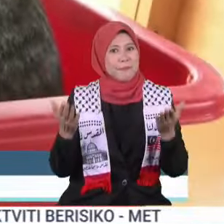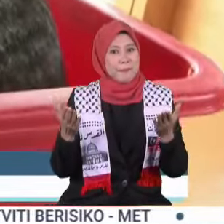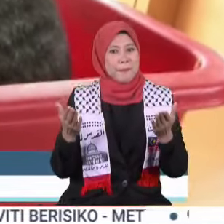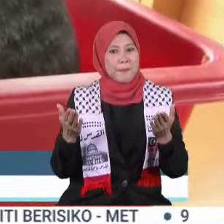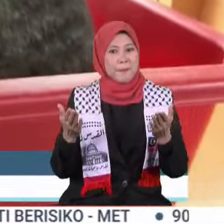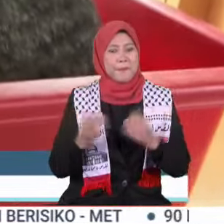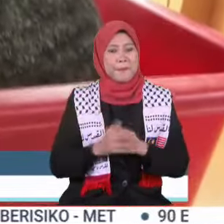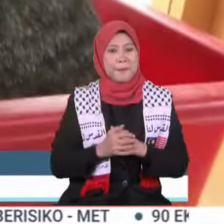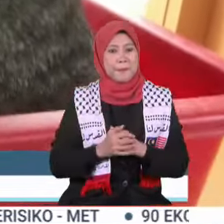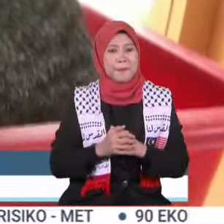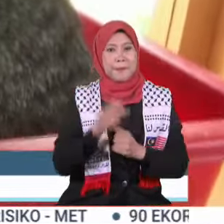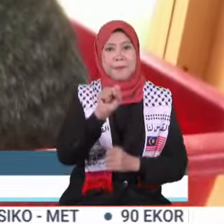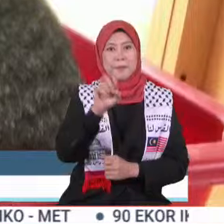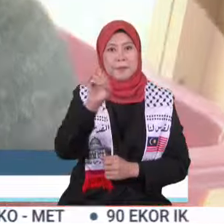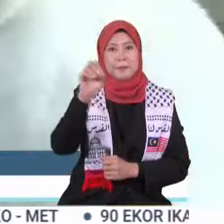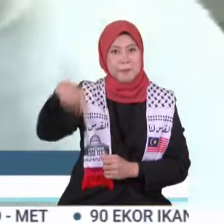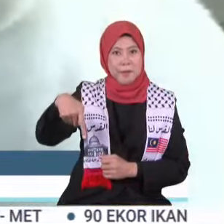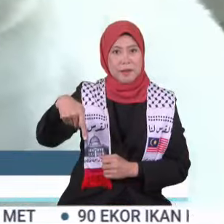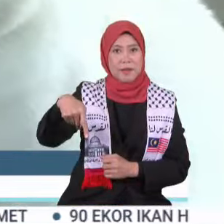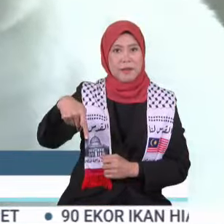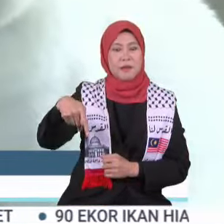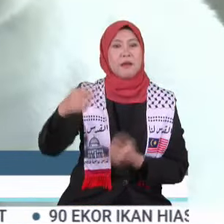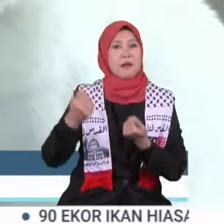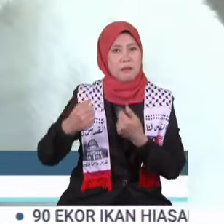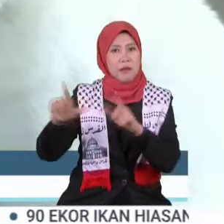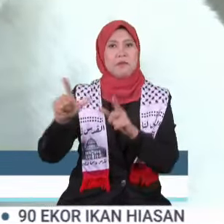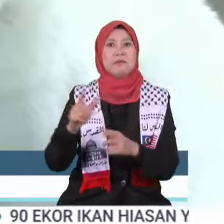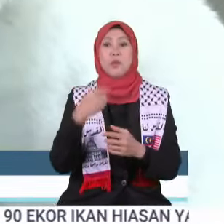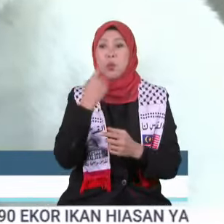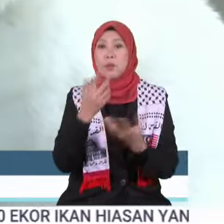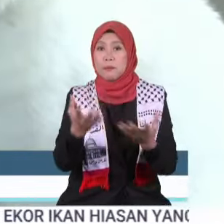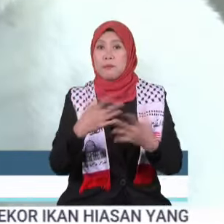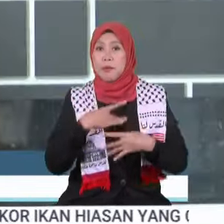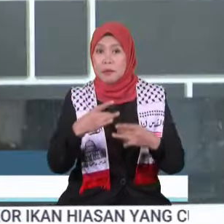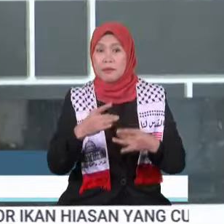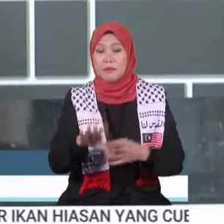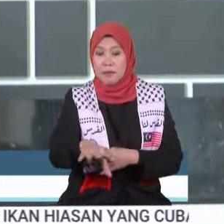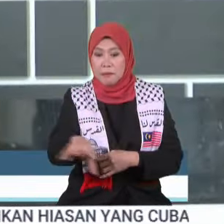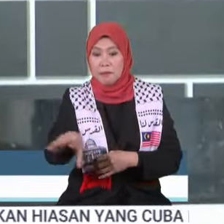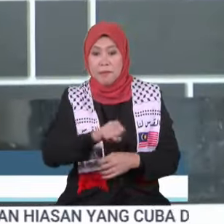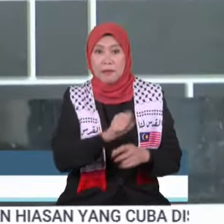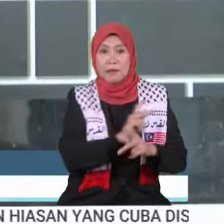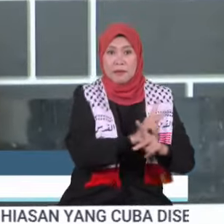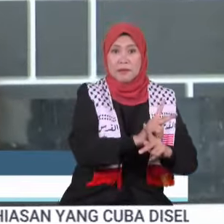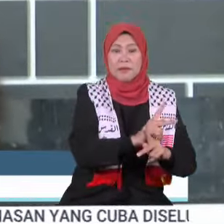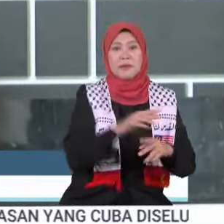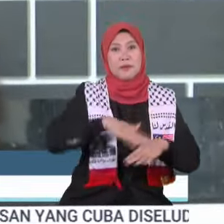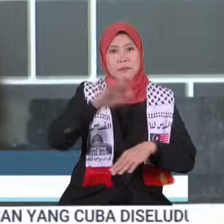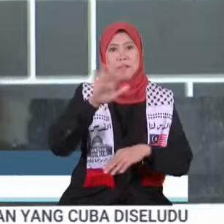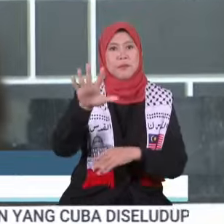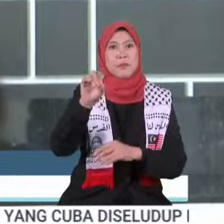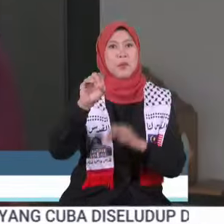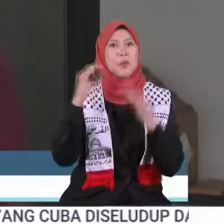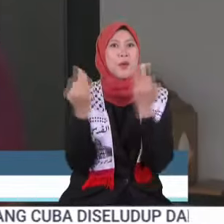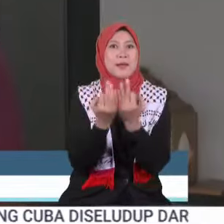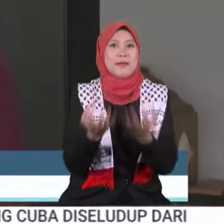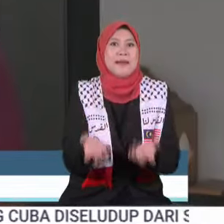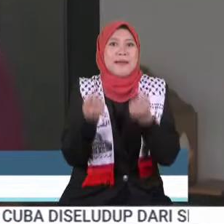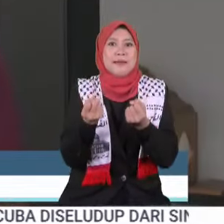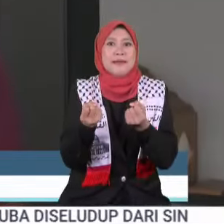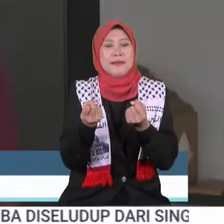yang mereka kena patuhi, baru kita akan benarkan untuk mereka ambil sebagai kucing angkat daripada sinilah. Ada lebih daripada 50 keluarga kucing angkat yang